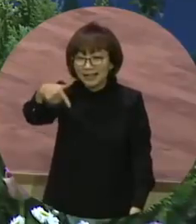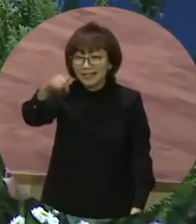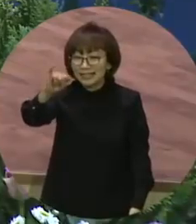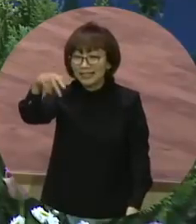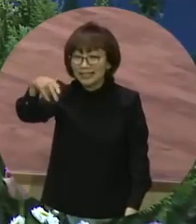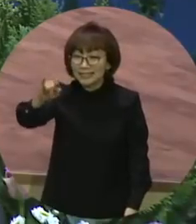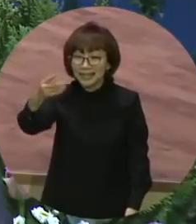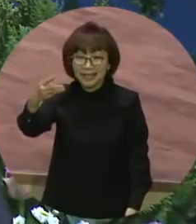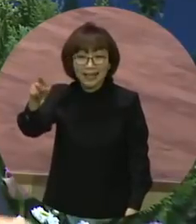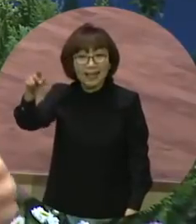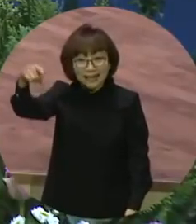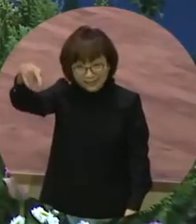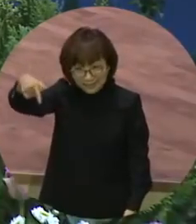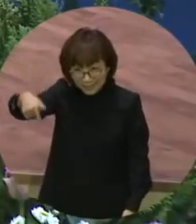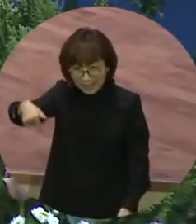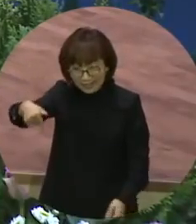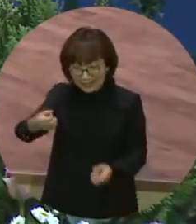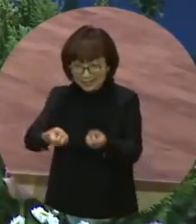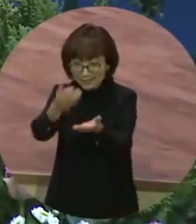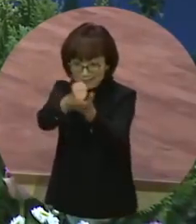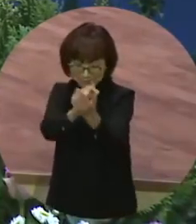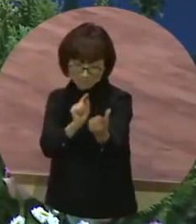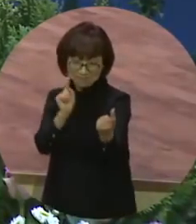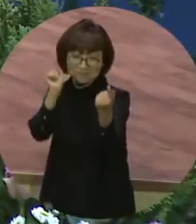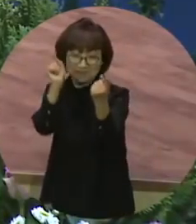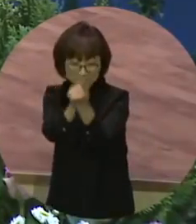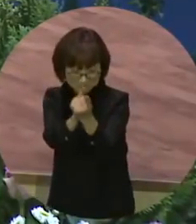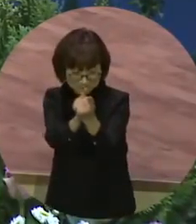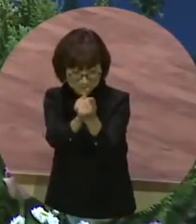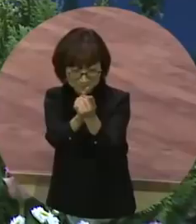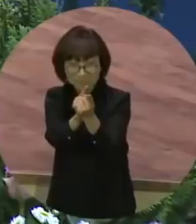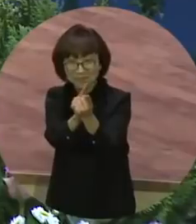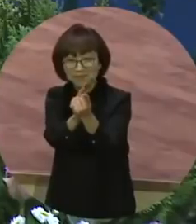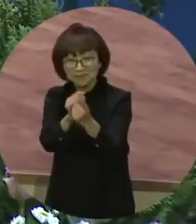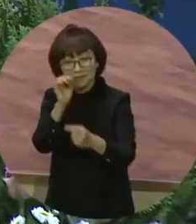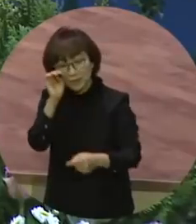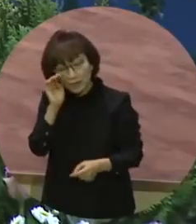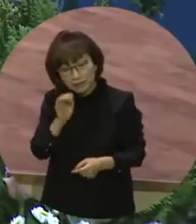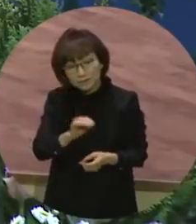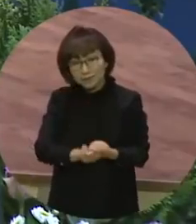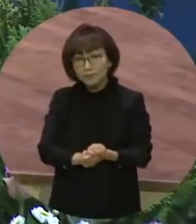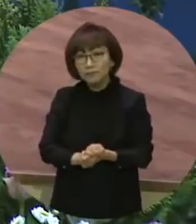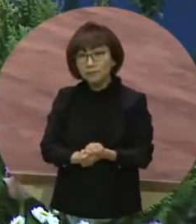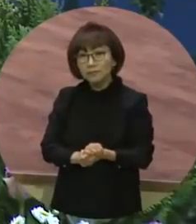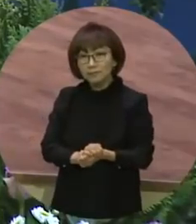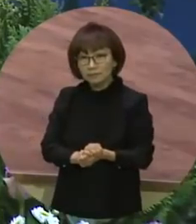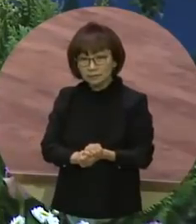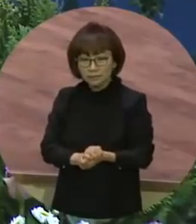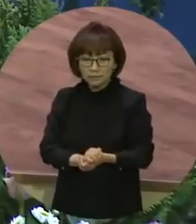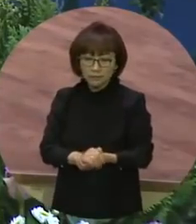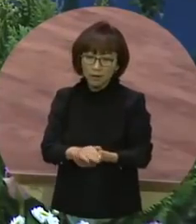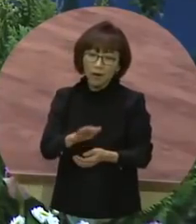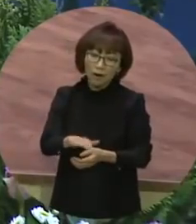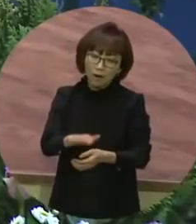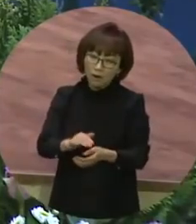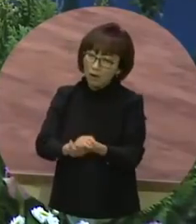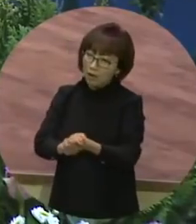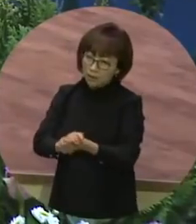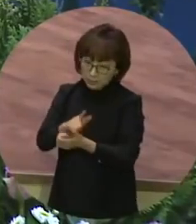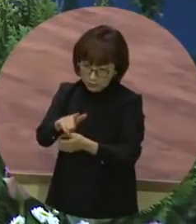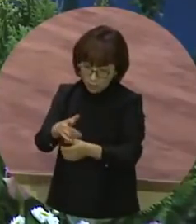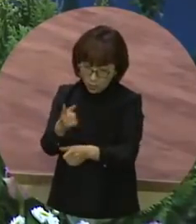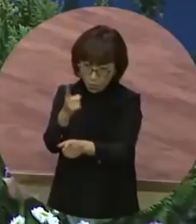멜기세덱을 만나가지고 그에게 무슨 말 듣습니까? 너의 대적을 너 손에 붙이신 지극히